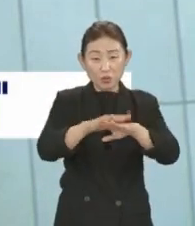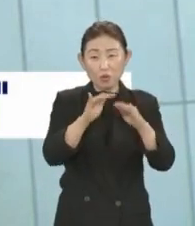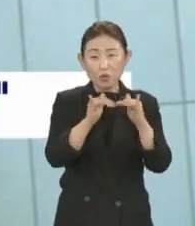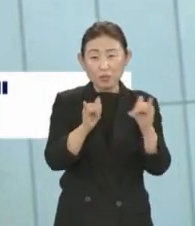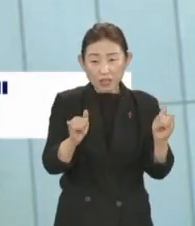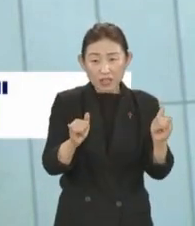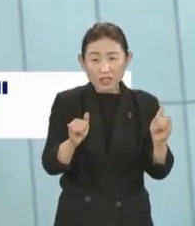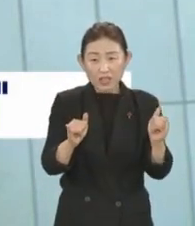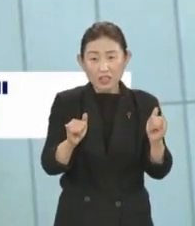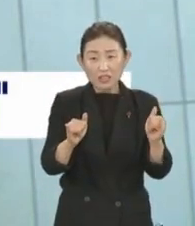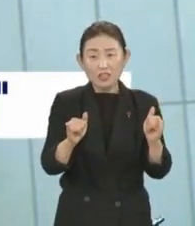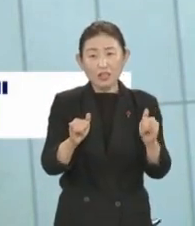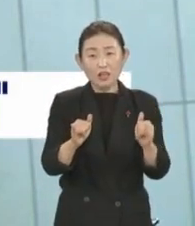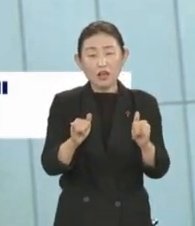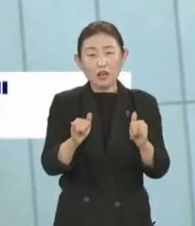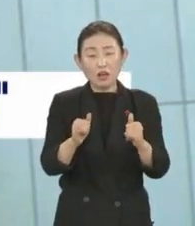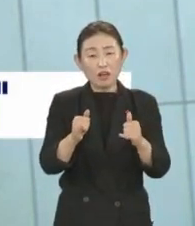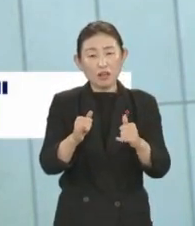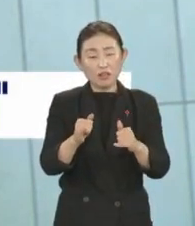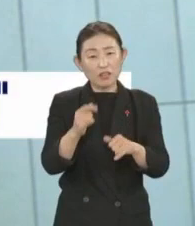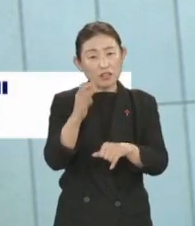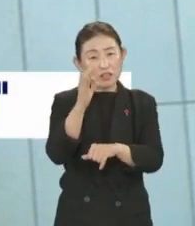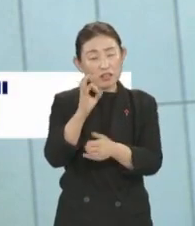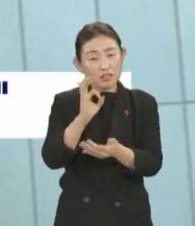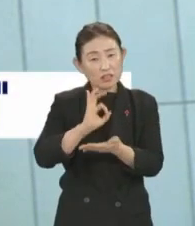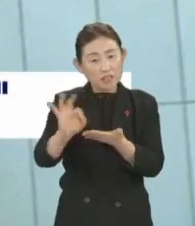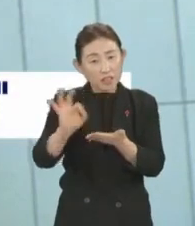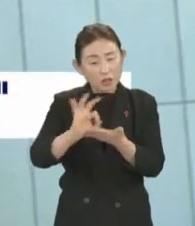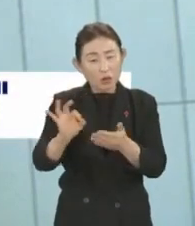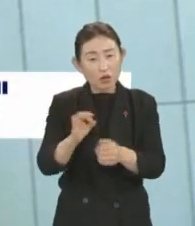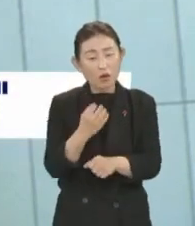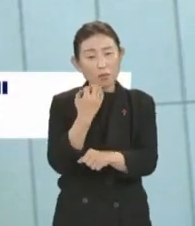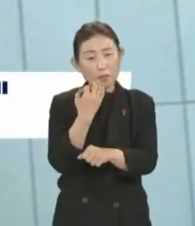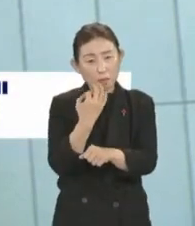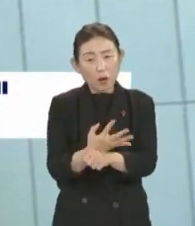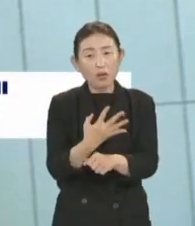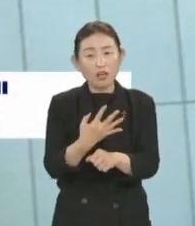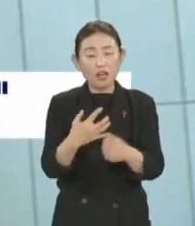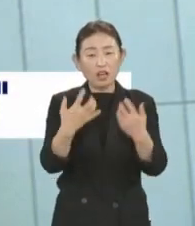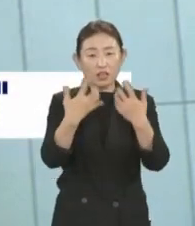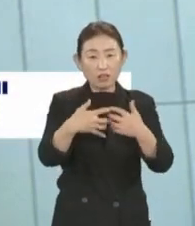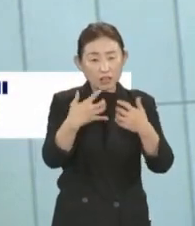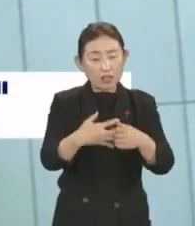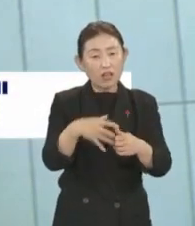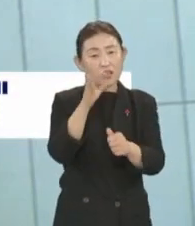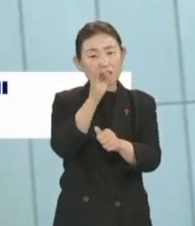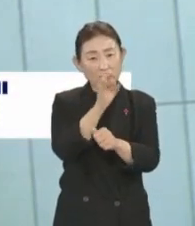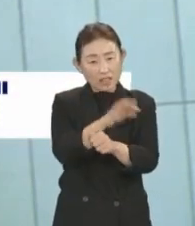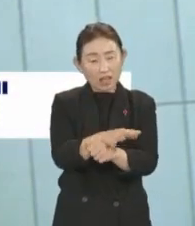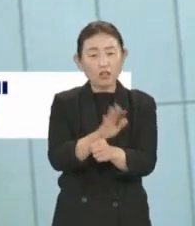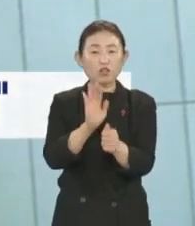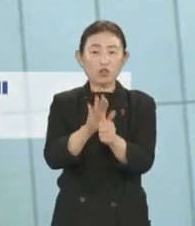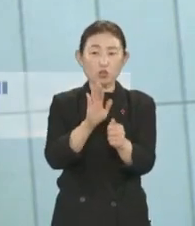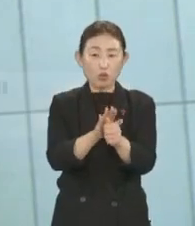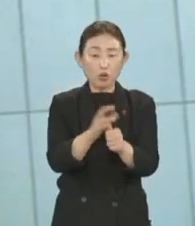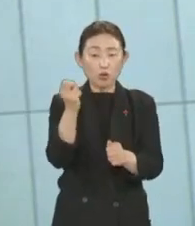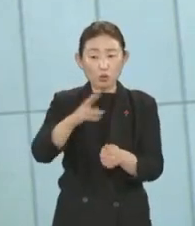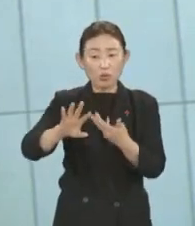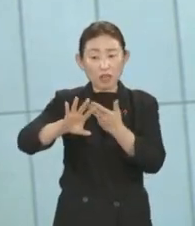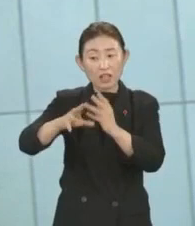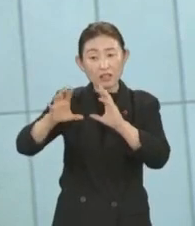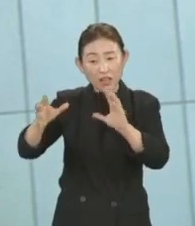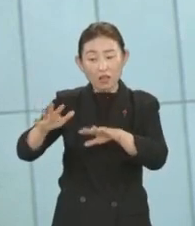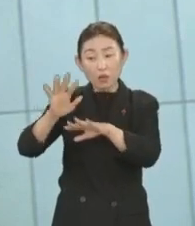여성 농업인들이 편리한 농기계 그런 뭐 구입하는 데 지원이라든가 해외 또 선진국